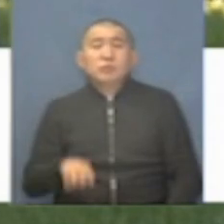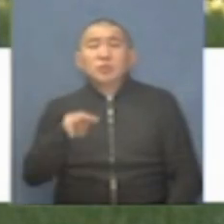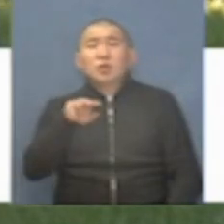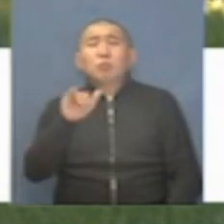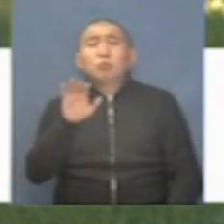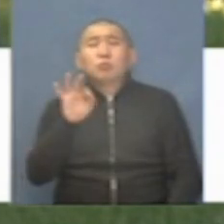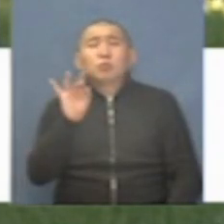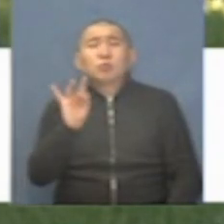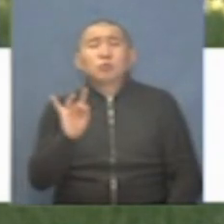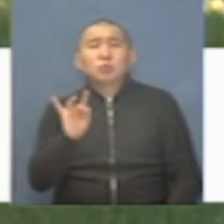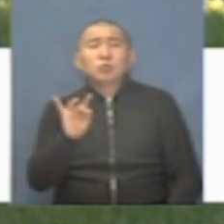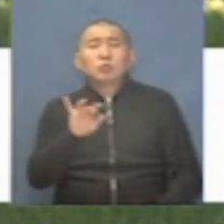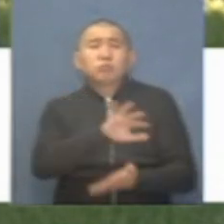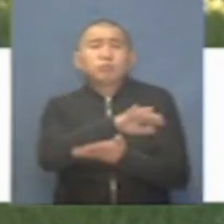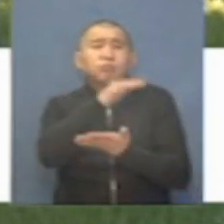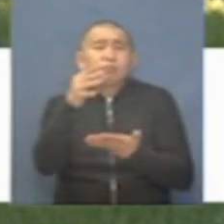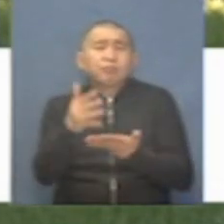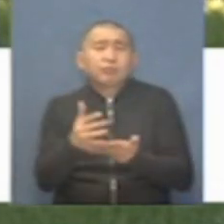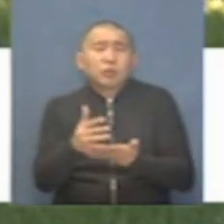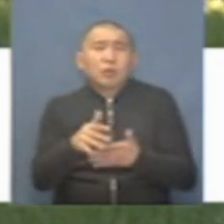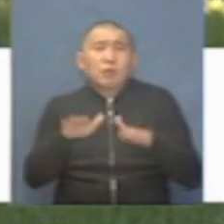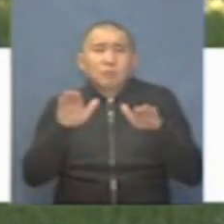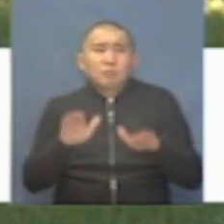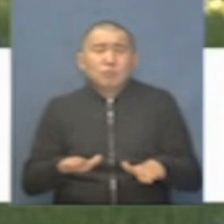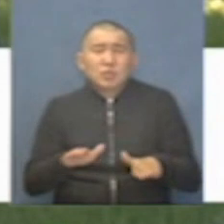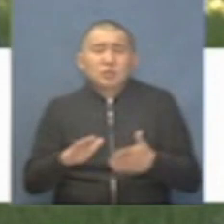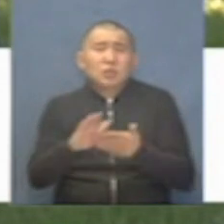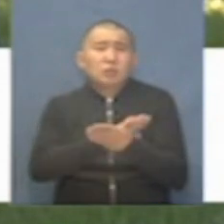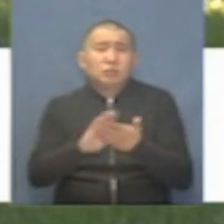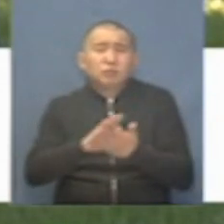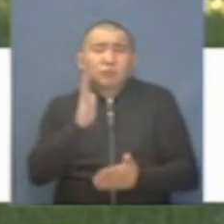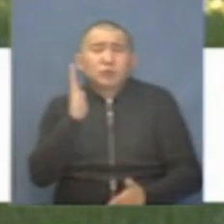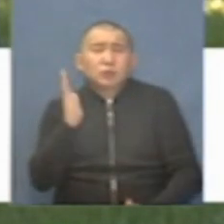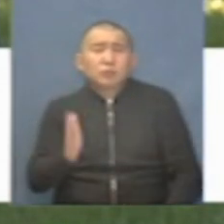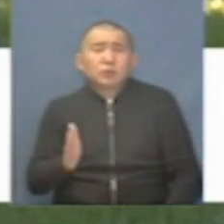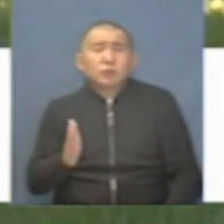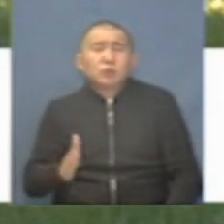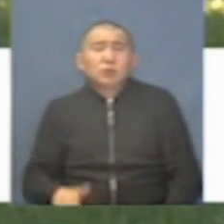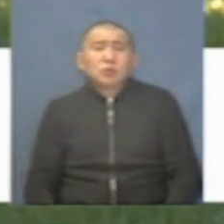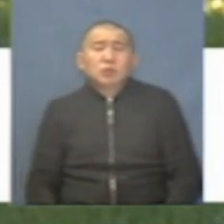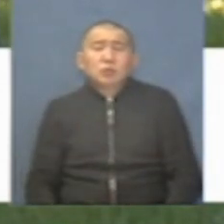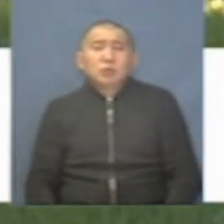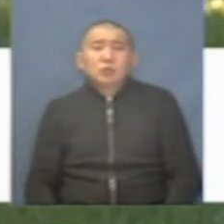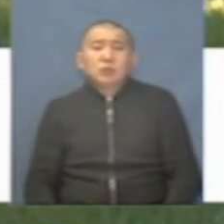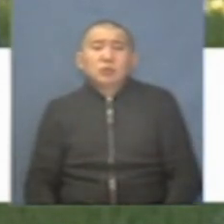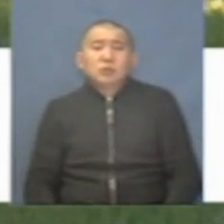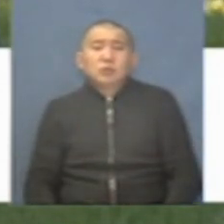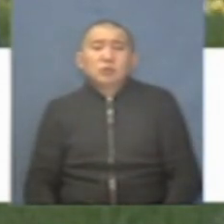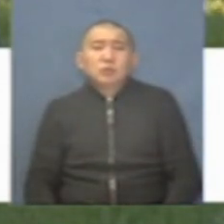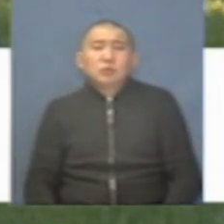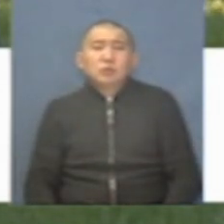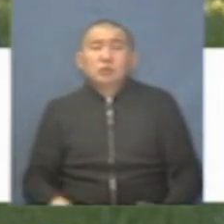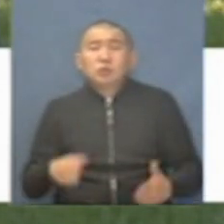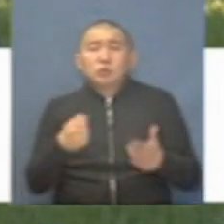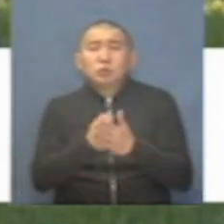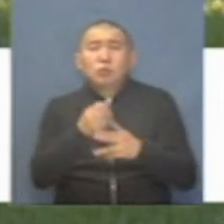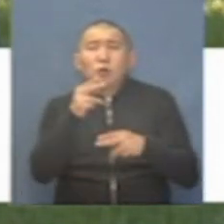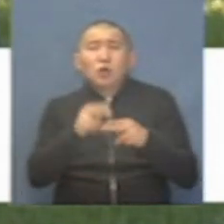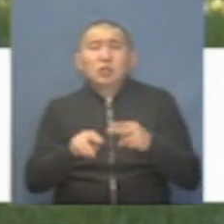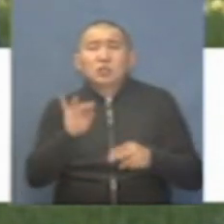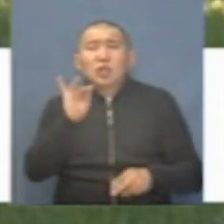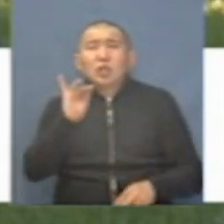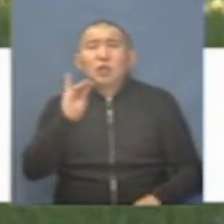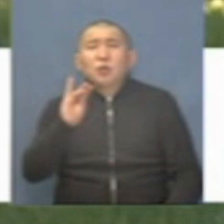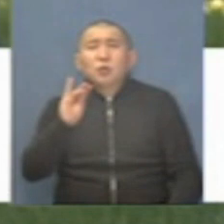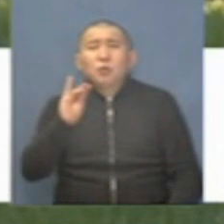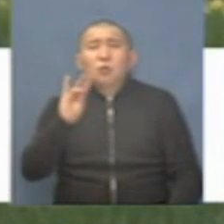қоқсық жиналатын жерін орнынан белгіленіп бәрі жұмыстар өткізіледі. Қазір таңда осы шілде айына дейін ол